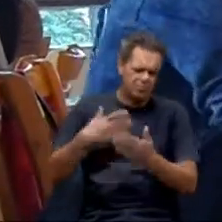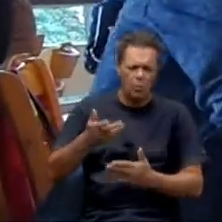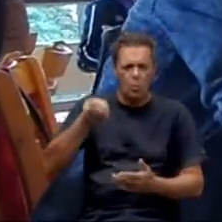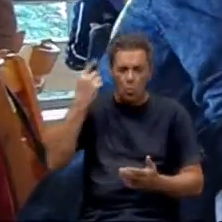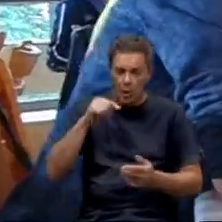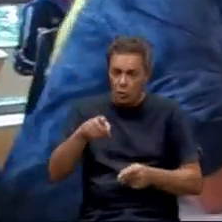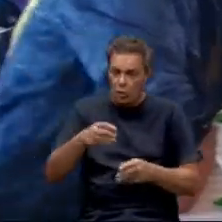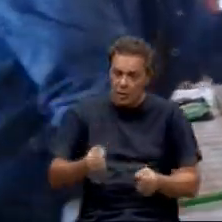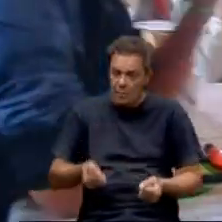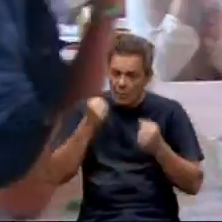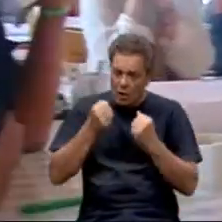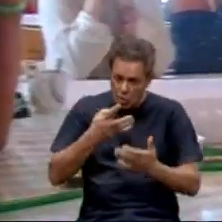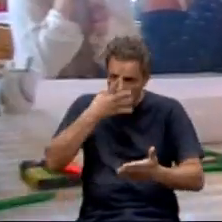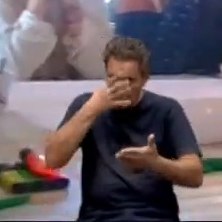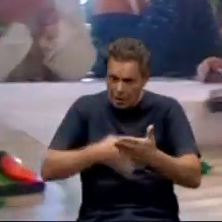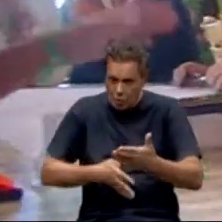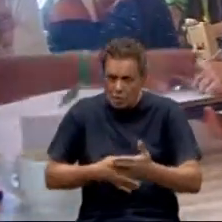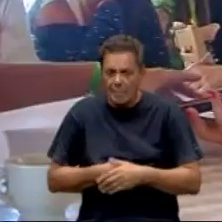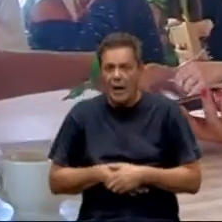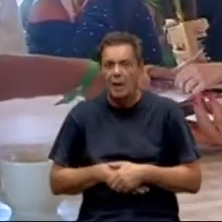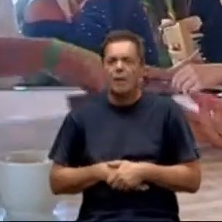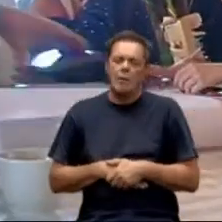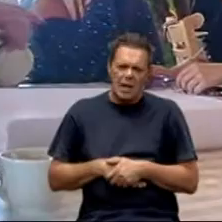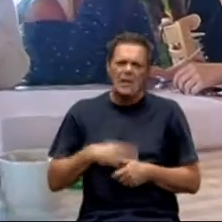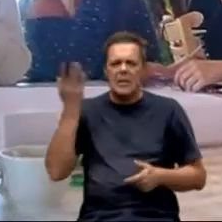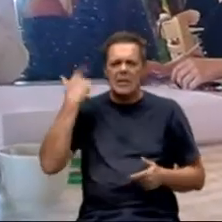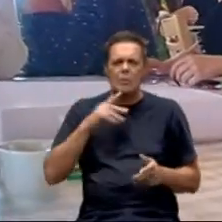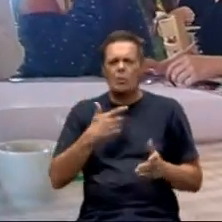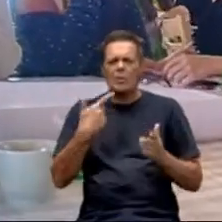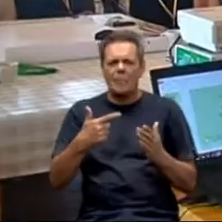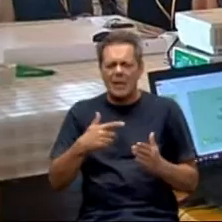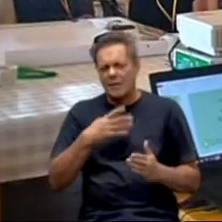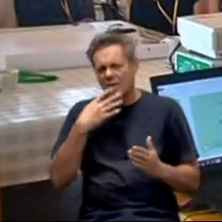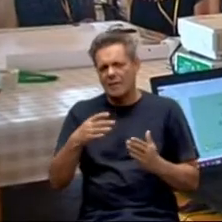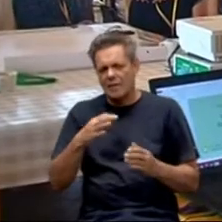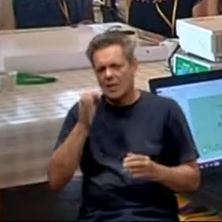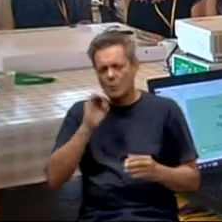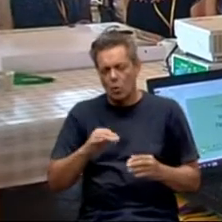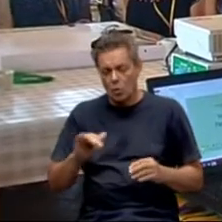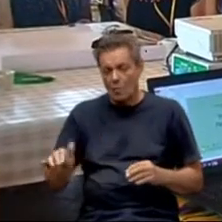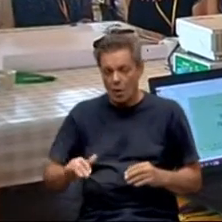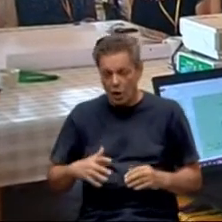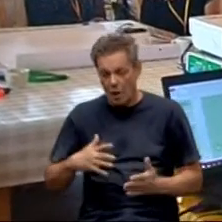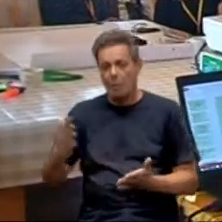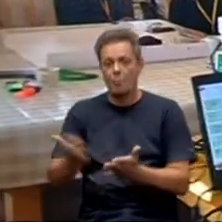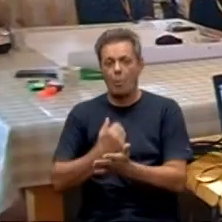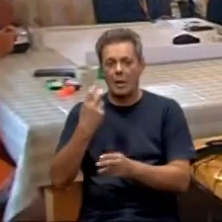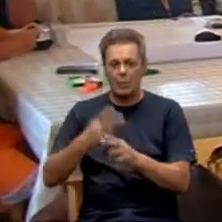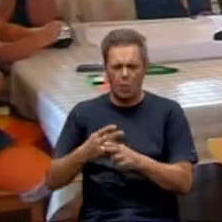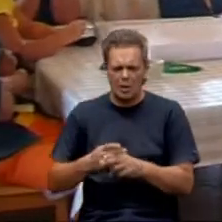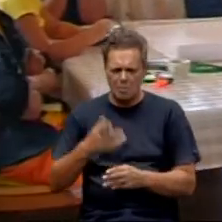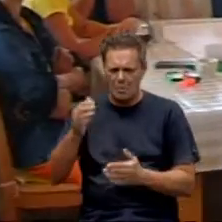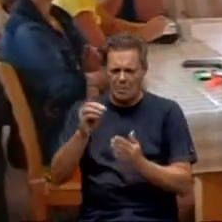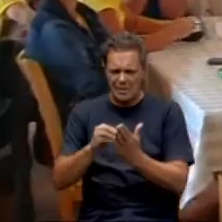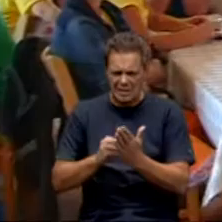dijagnozama, zahvaljujući golemom napretku u liječenju, između 70 i 90% mališana uspješno pobijedi bolest. Prema